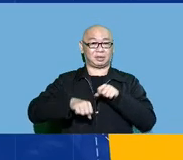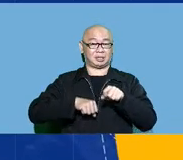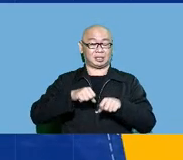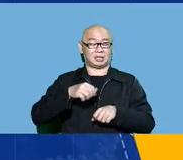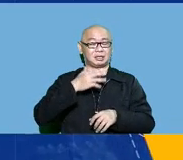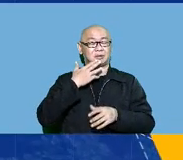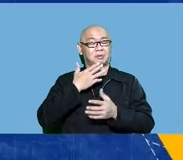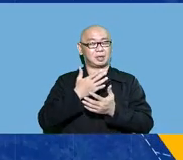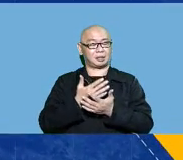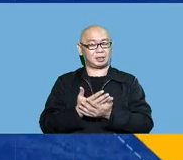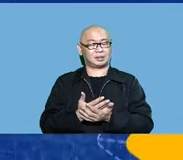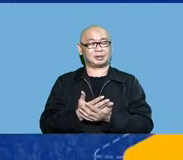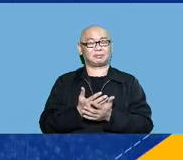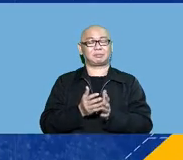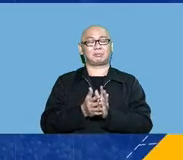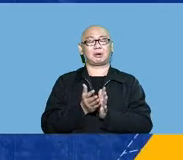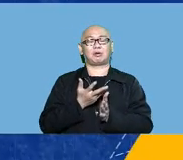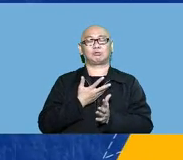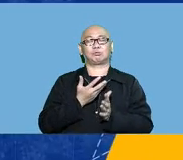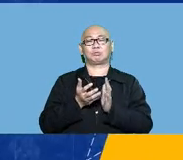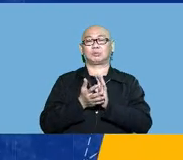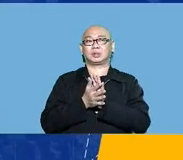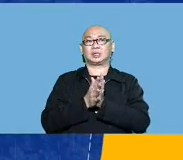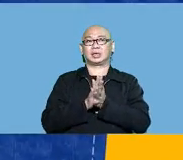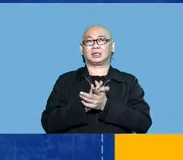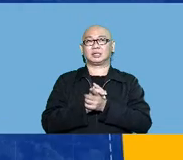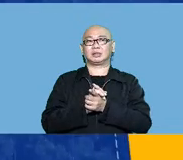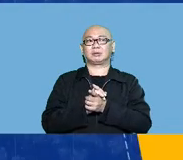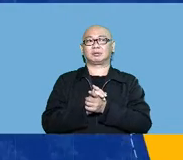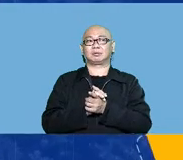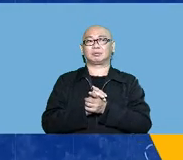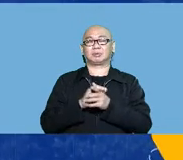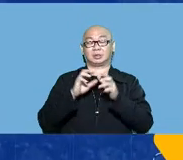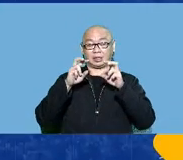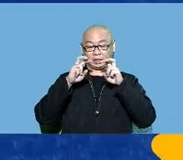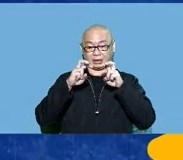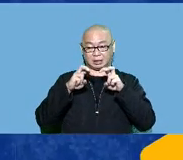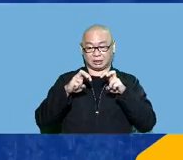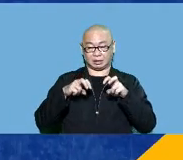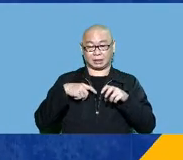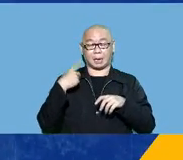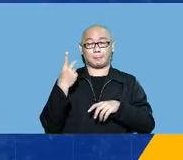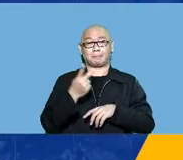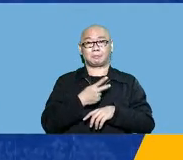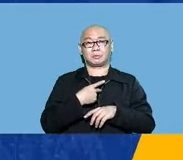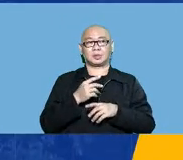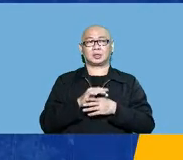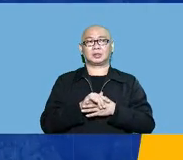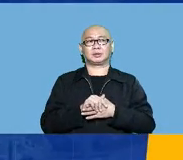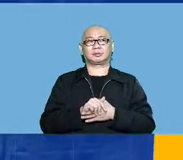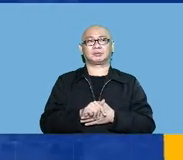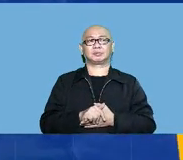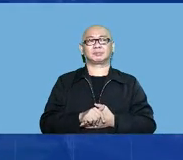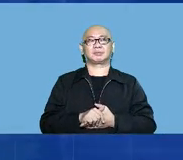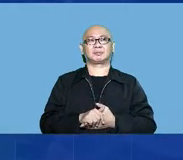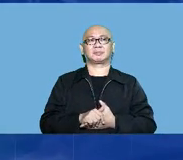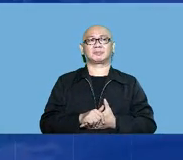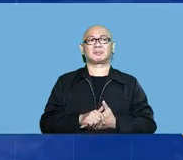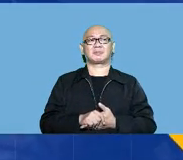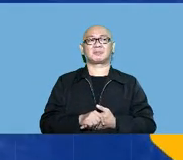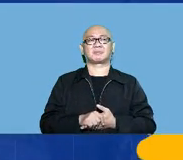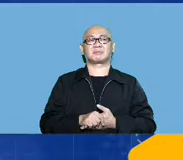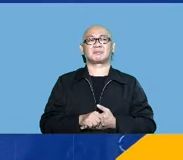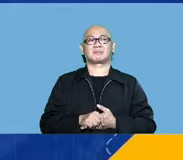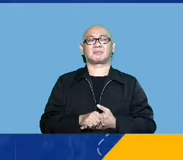terima kasih mau menjadi probandus penelitian-penelitian kami. Ini ada Dr. Afis spesialis